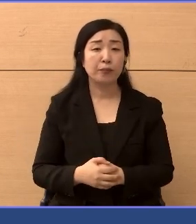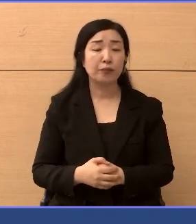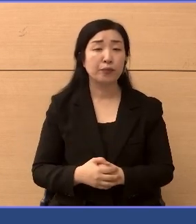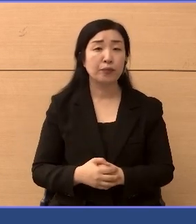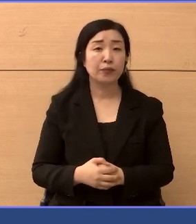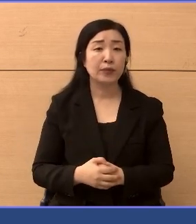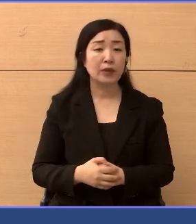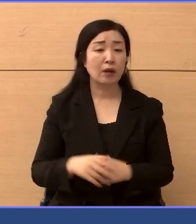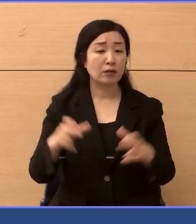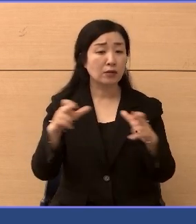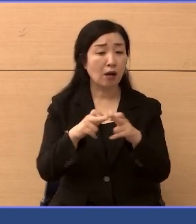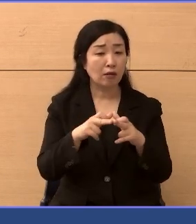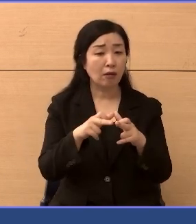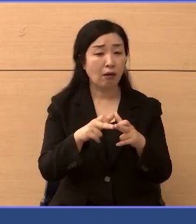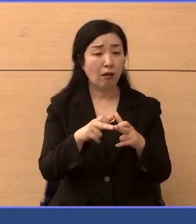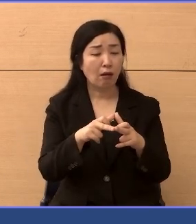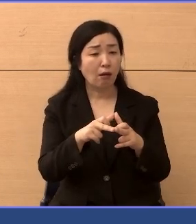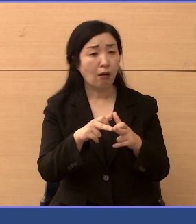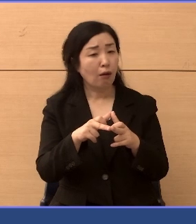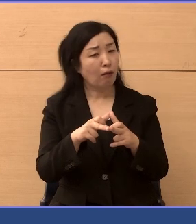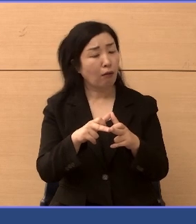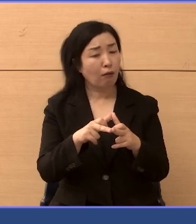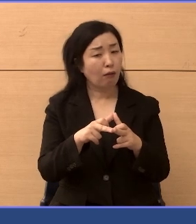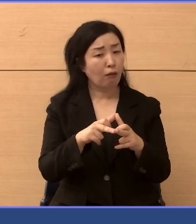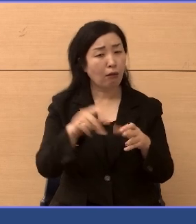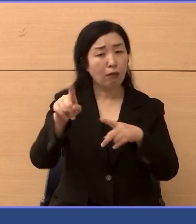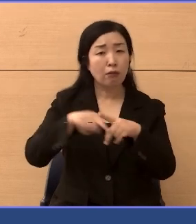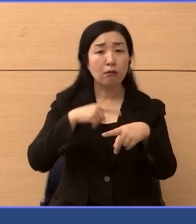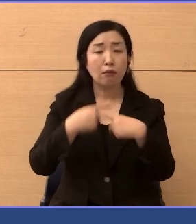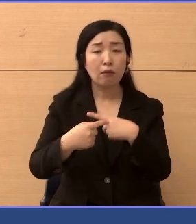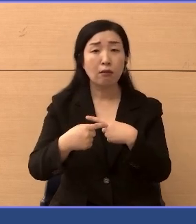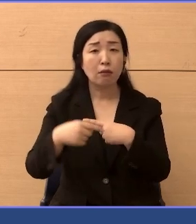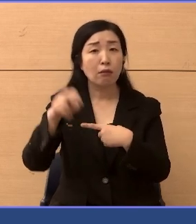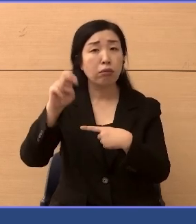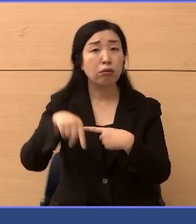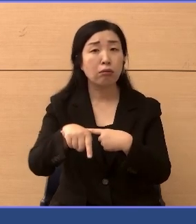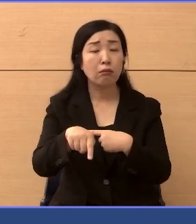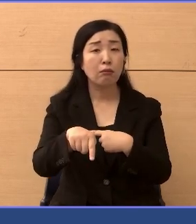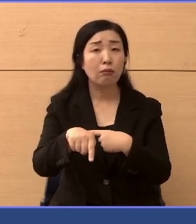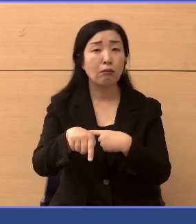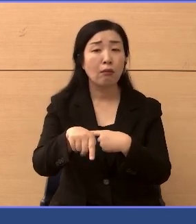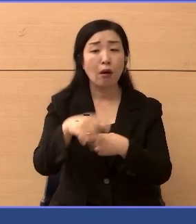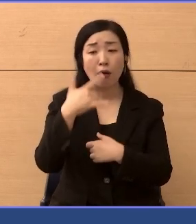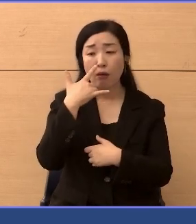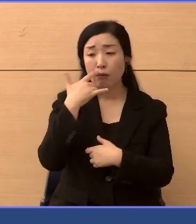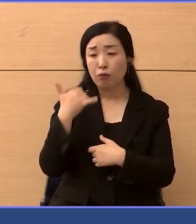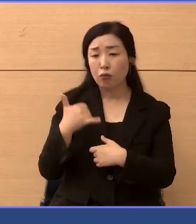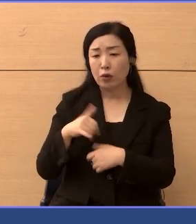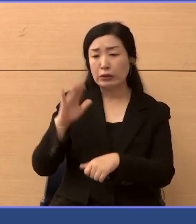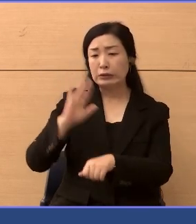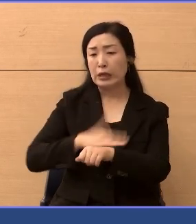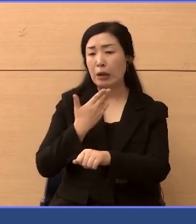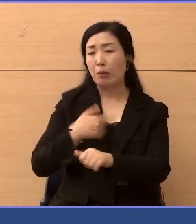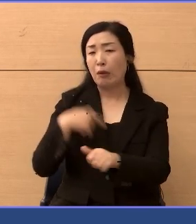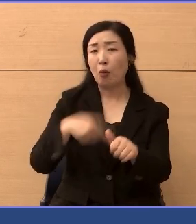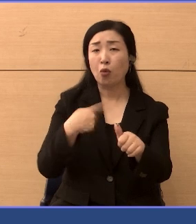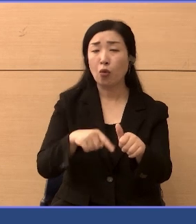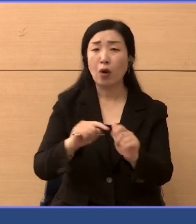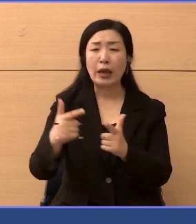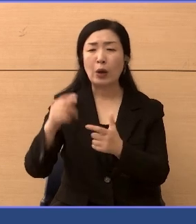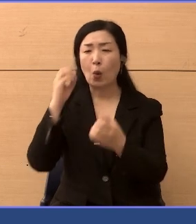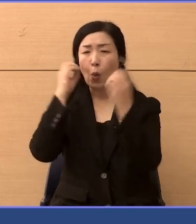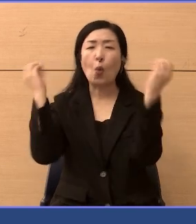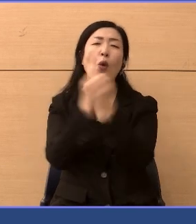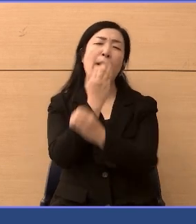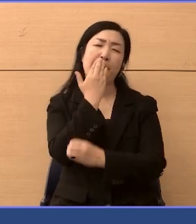내성적인 어떤 or 장애를 가지고 있지 absent 못하다고 이해하는 많은 parenting. 주변의 사람들은 아마 And 부모님이 아이를 잘못 this 가르치는 can 게 be very 아닌가라는